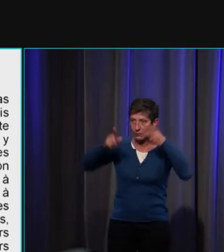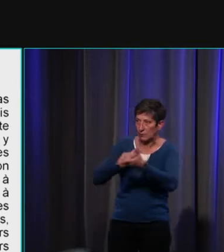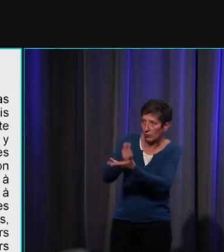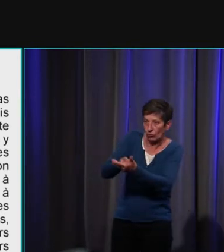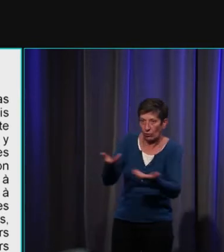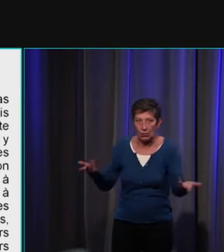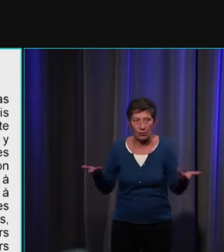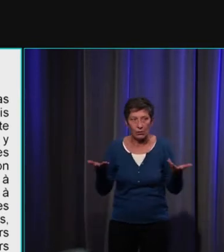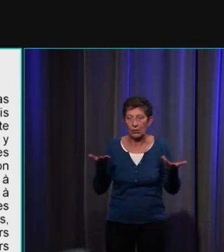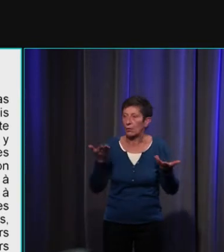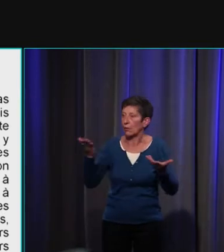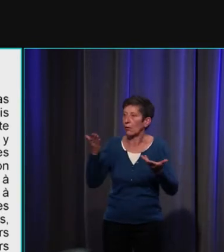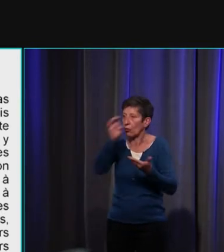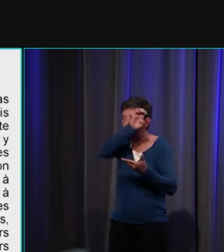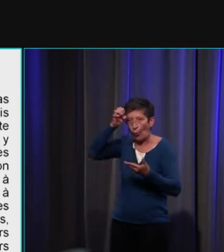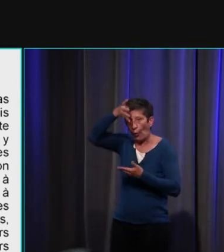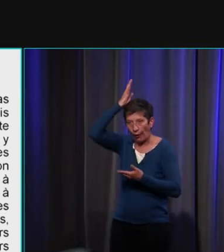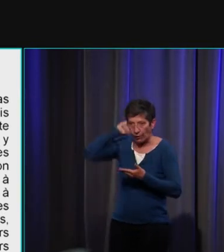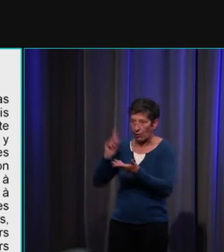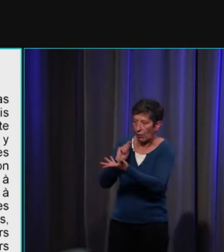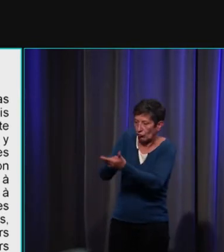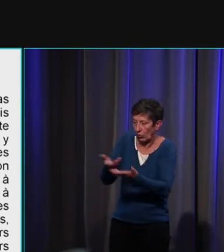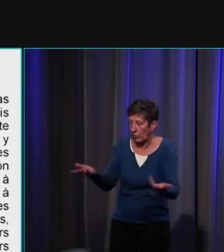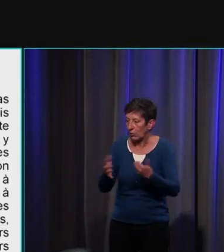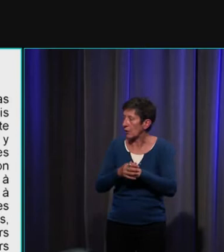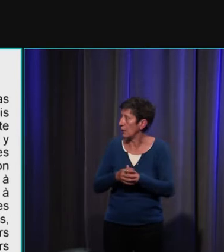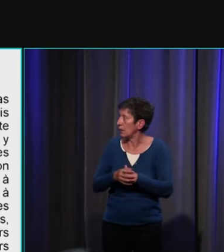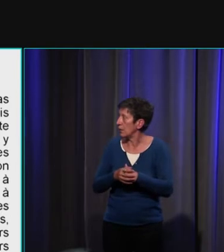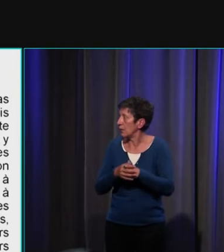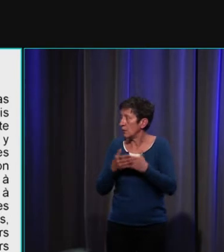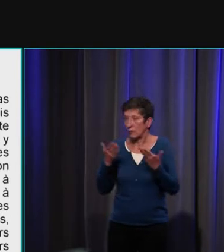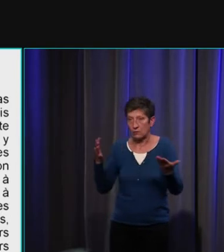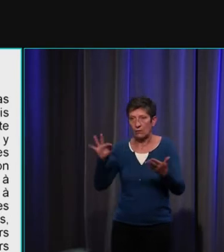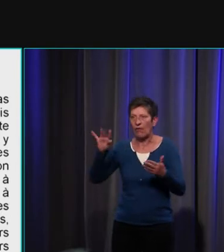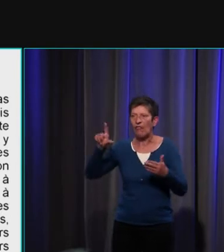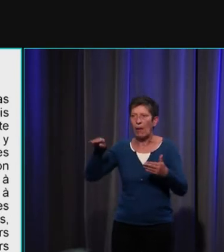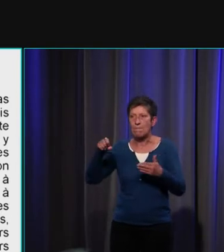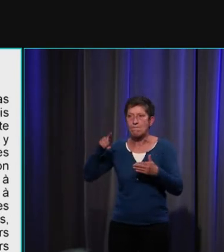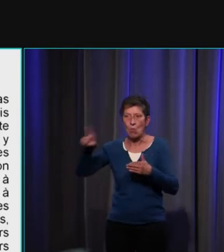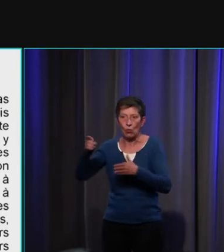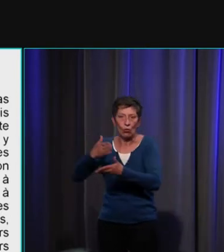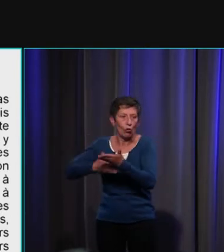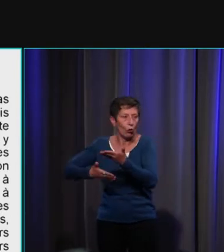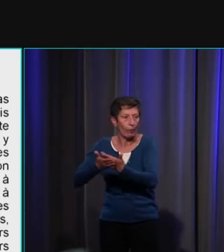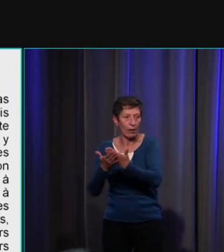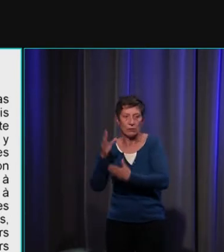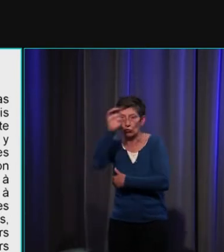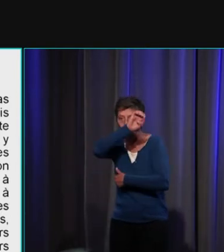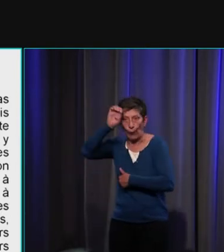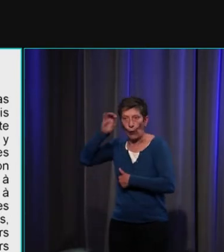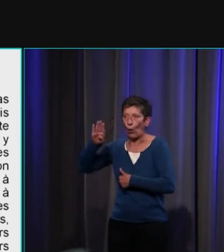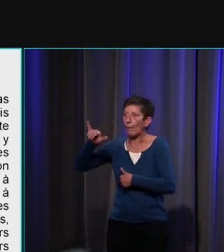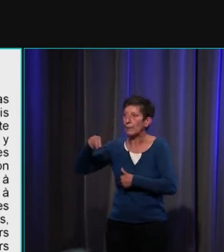à l'empereur latin à baudoin un flamand qui avait remplacé l'empereur byzantin double emport